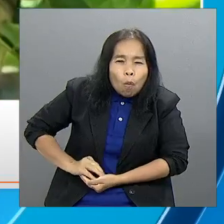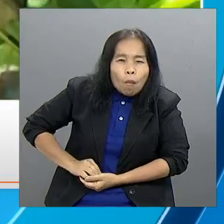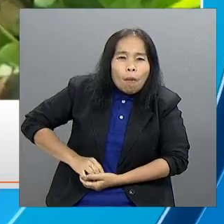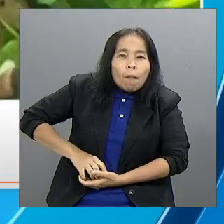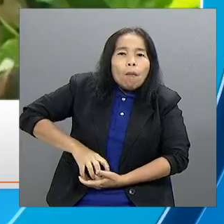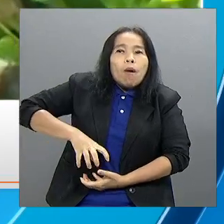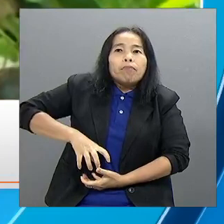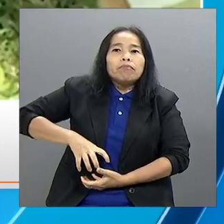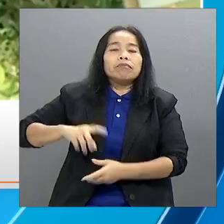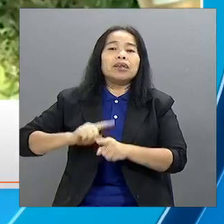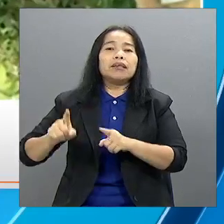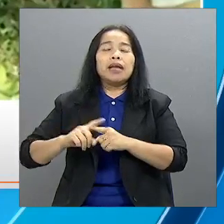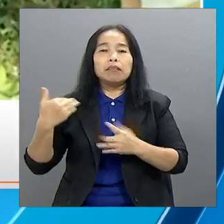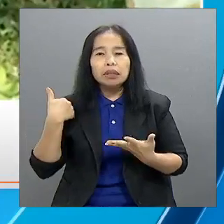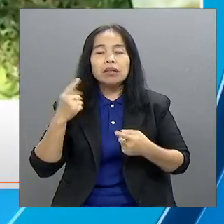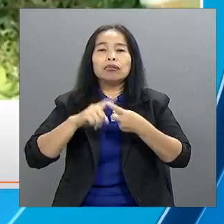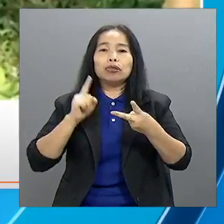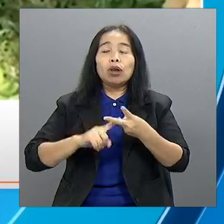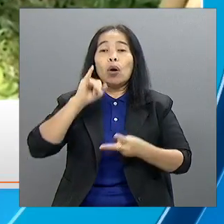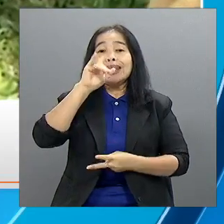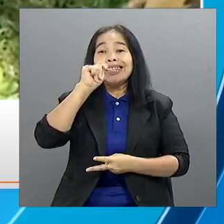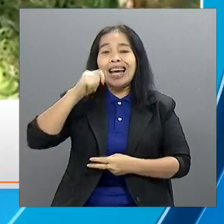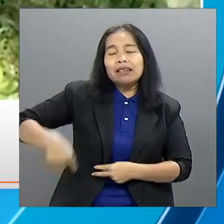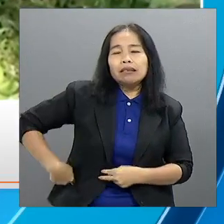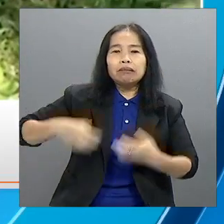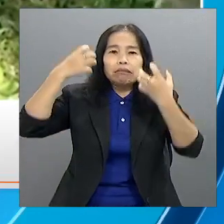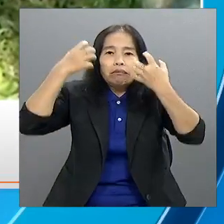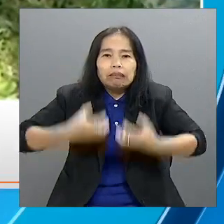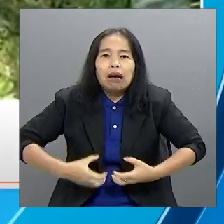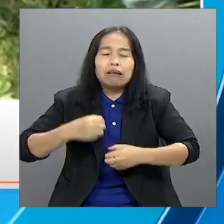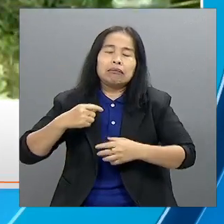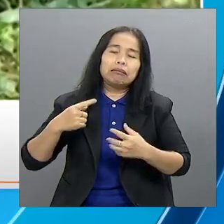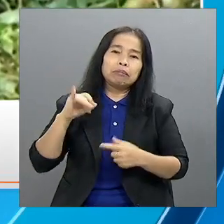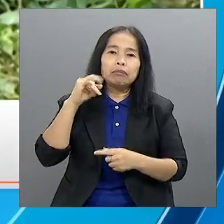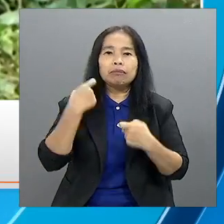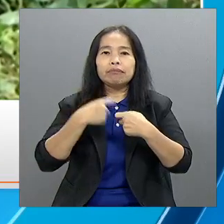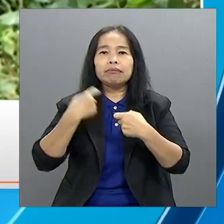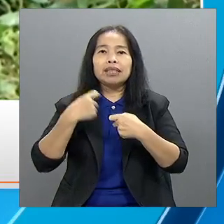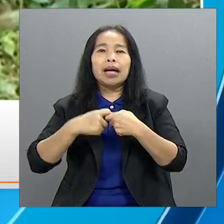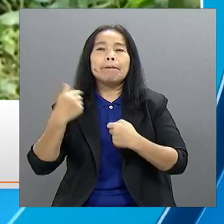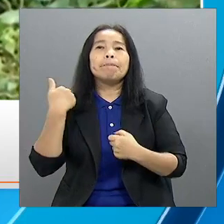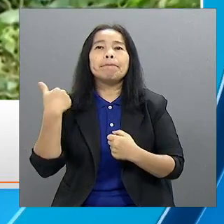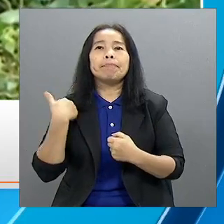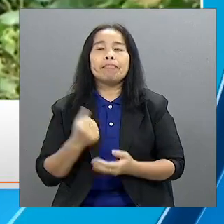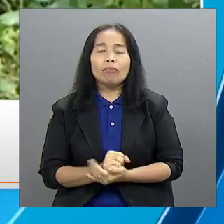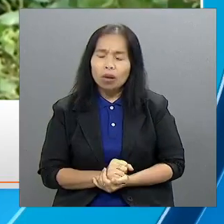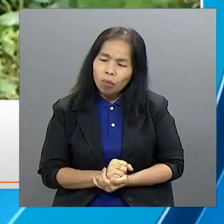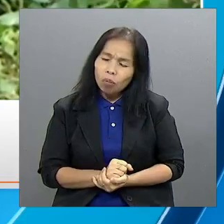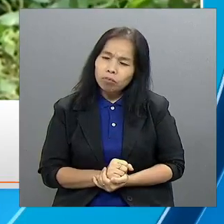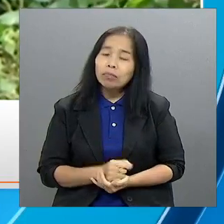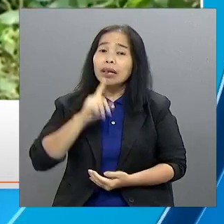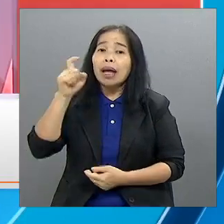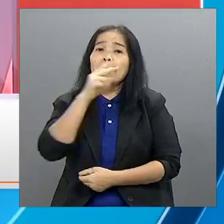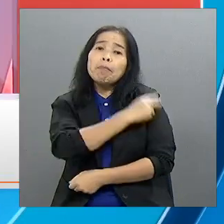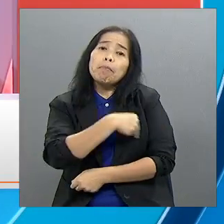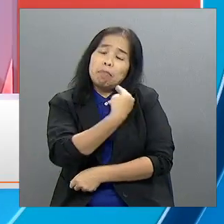ให้ระบบไตล้มเหลวก็ที่เราเรียกว่ามีไตวายเฉียบพลันขึ้นมาครับ ครับคุณหมอครับกรณีที่จะน